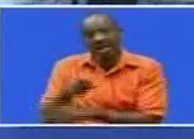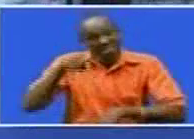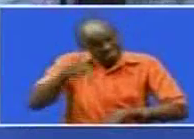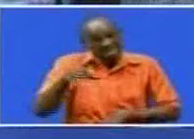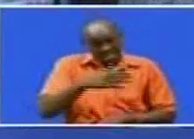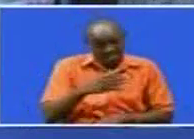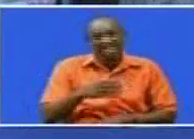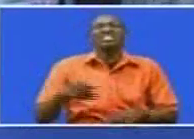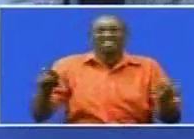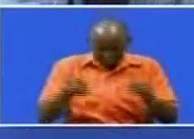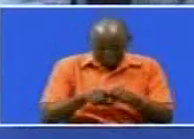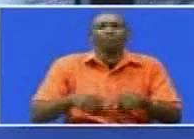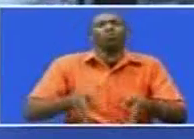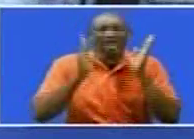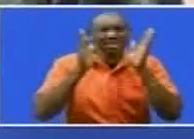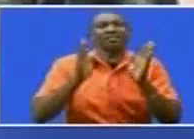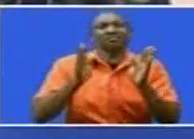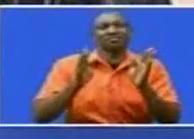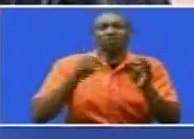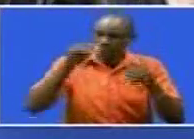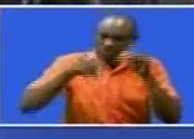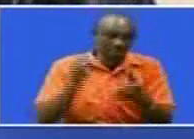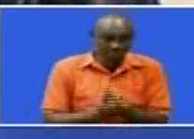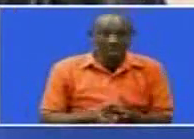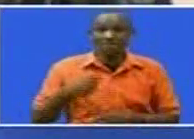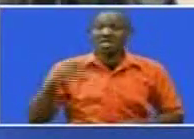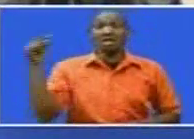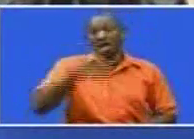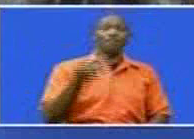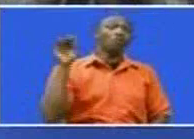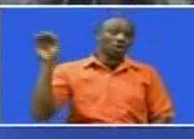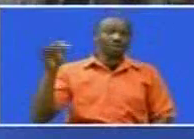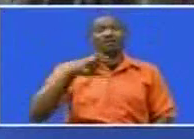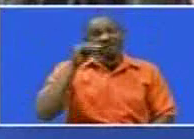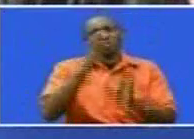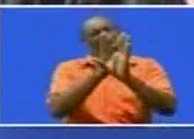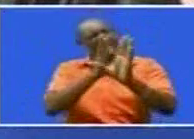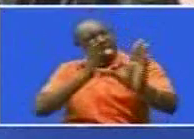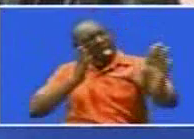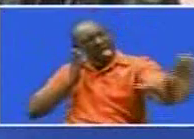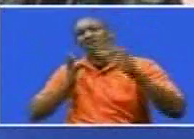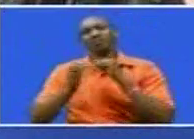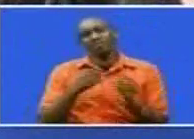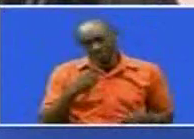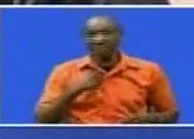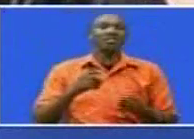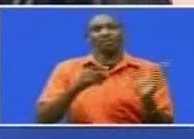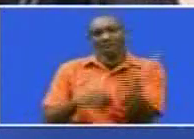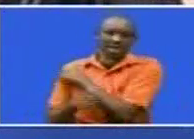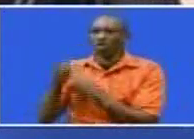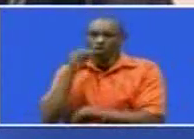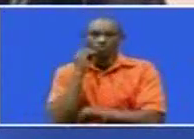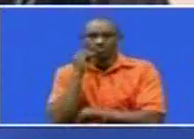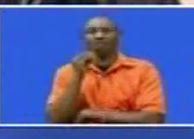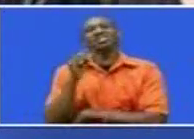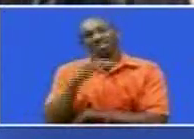Dodoma shughuli ni hii hii katika vituo mbalimbali. Nilikuja asubuhi nikakuta kuna foleni kubwa, ikabidi nirudi ndo